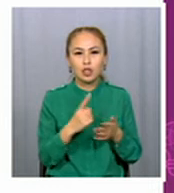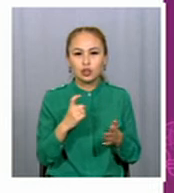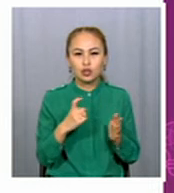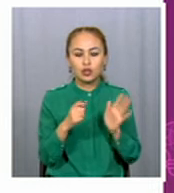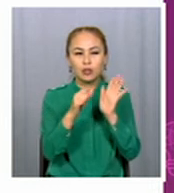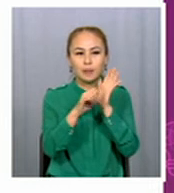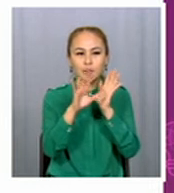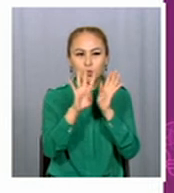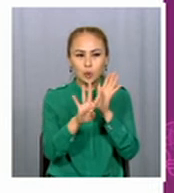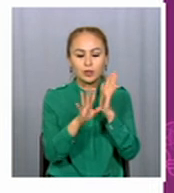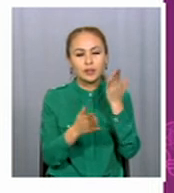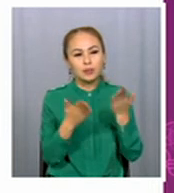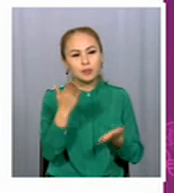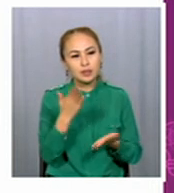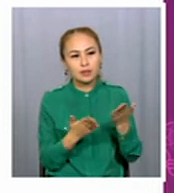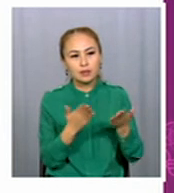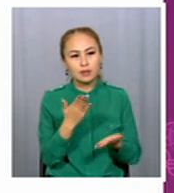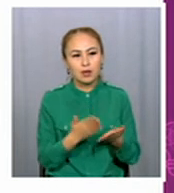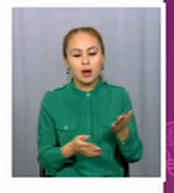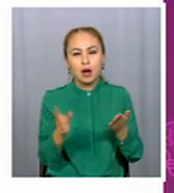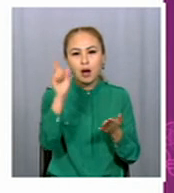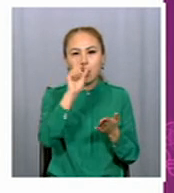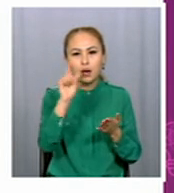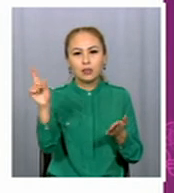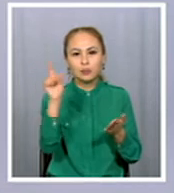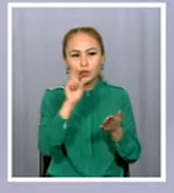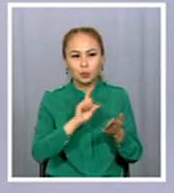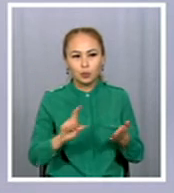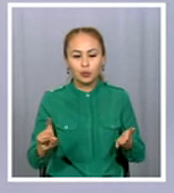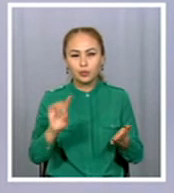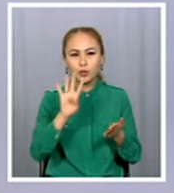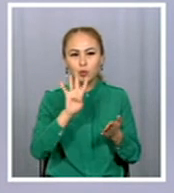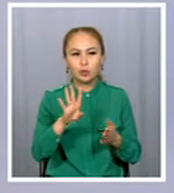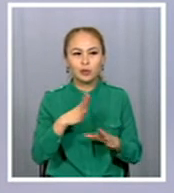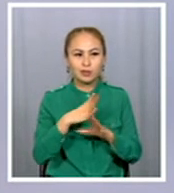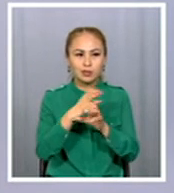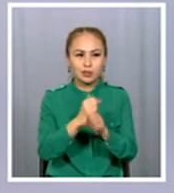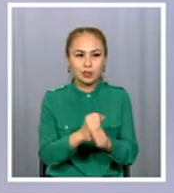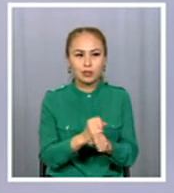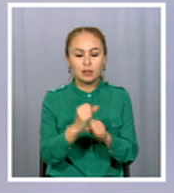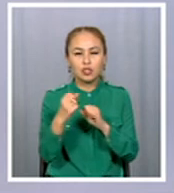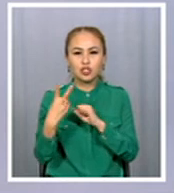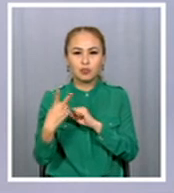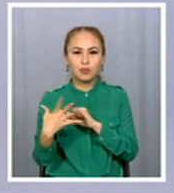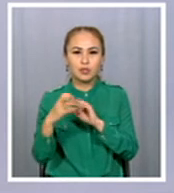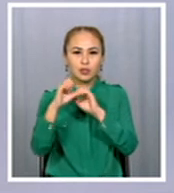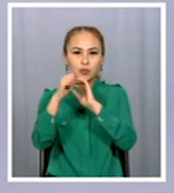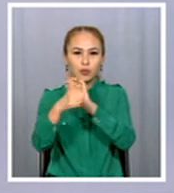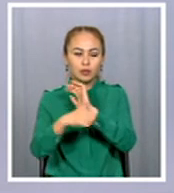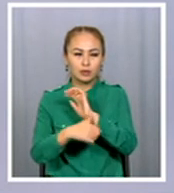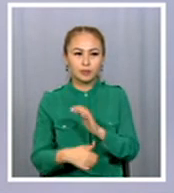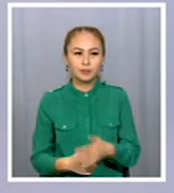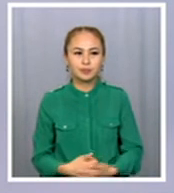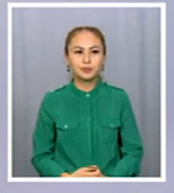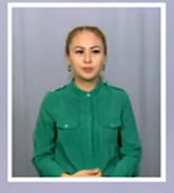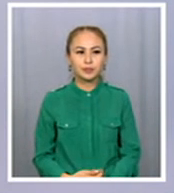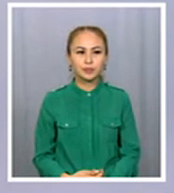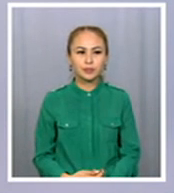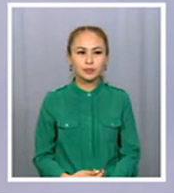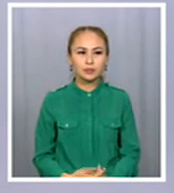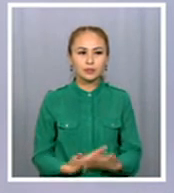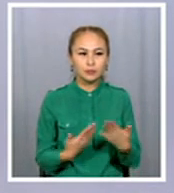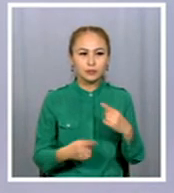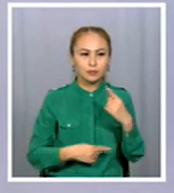64 немесе алымында бөлімінде 4-ке қысқартсақ 25-тен 16. Ал жақсы, енді екінші